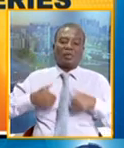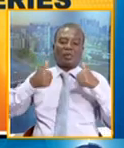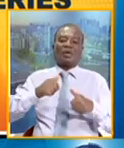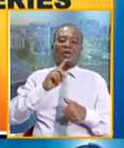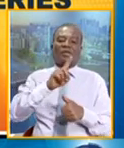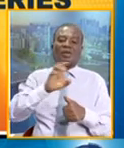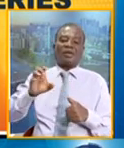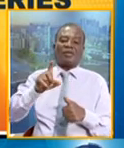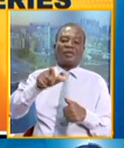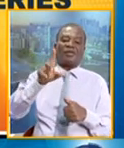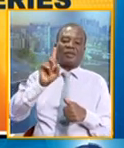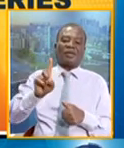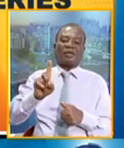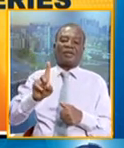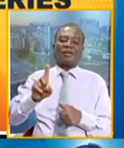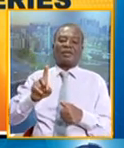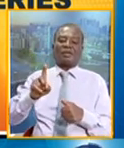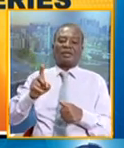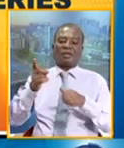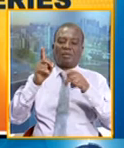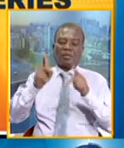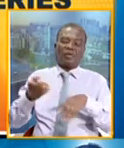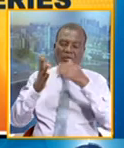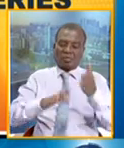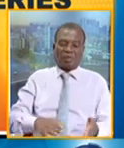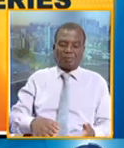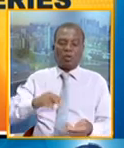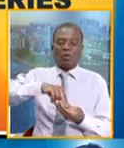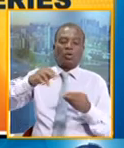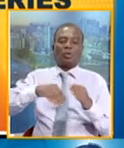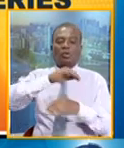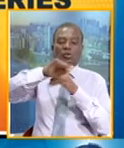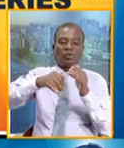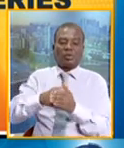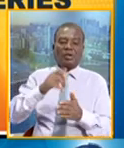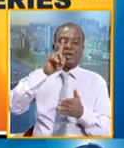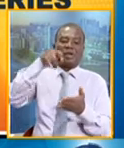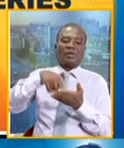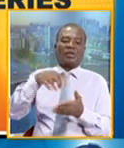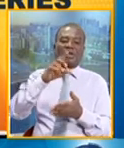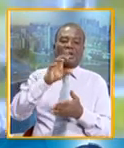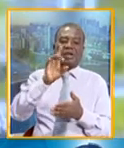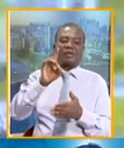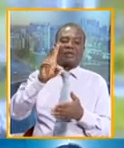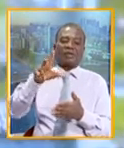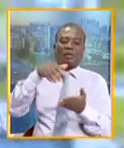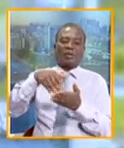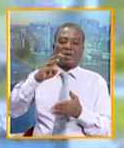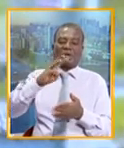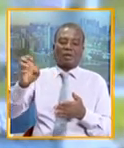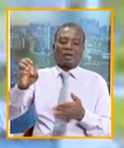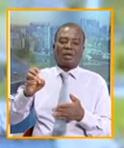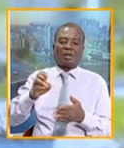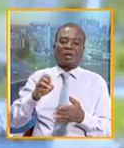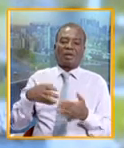et 181 cas actifs. Le nombre total d'échantillons est de 183 400. Ah, même